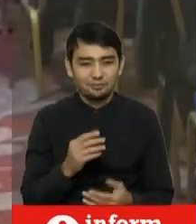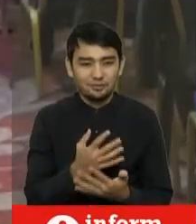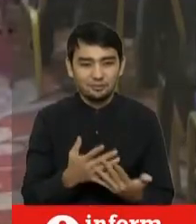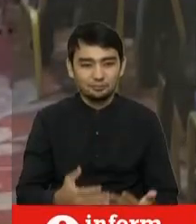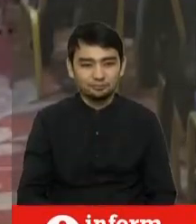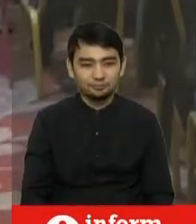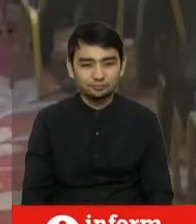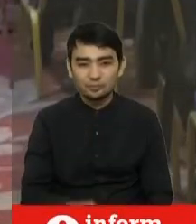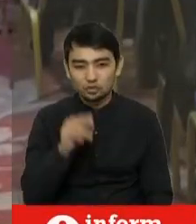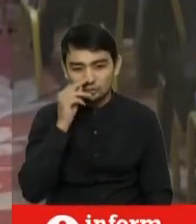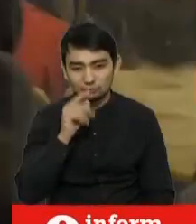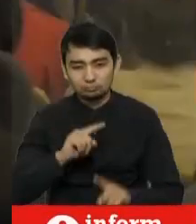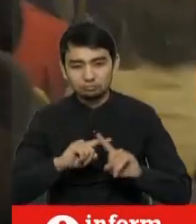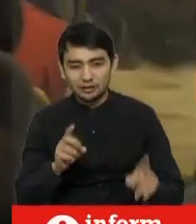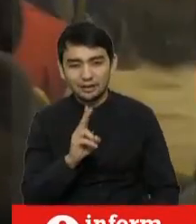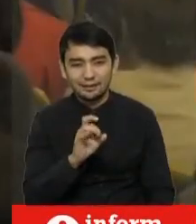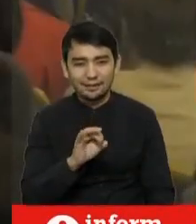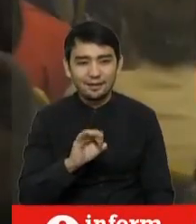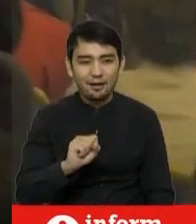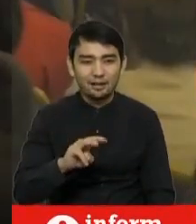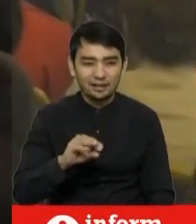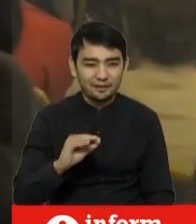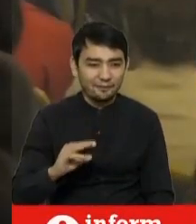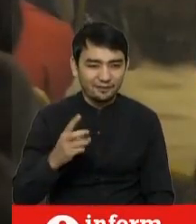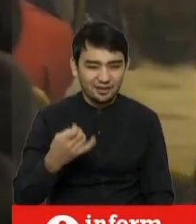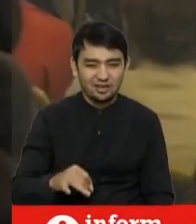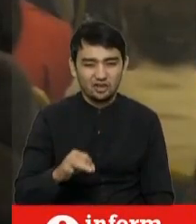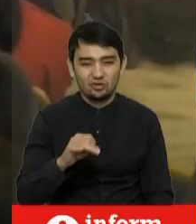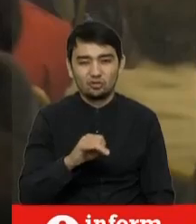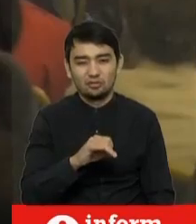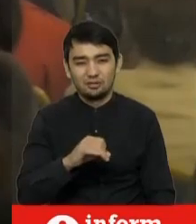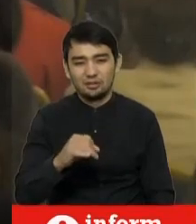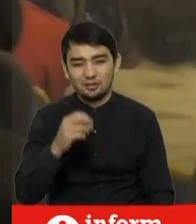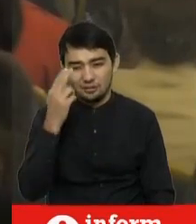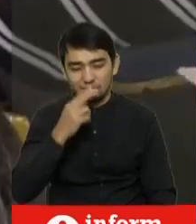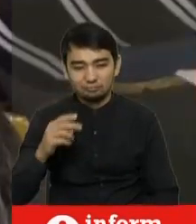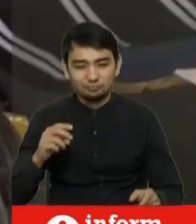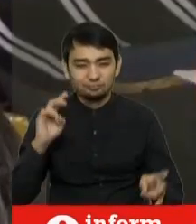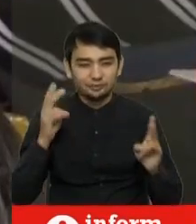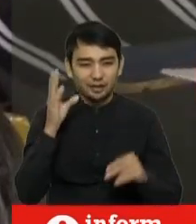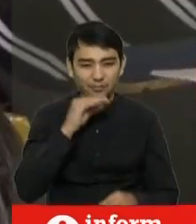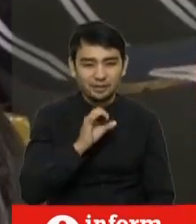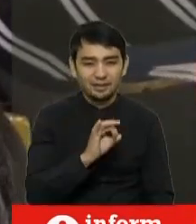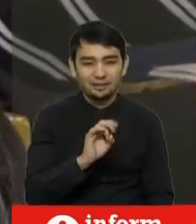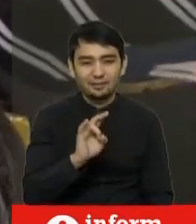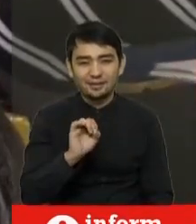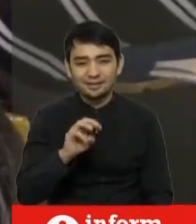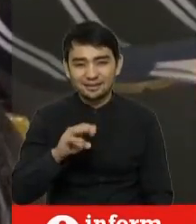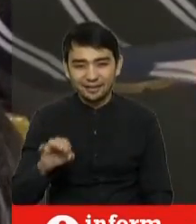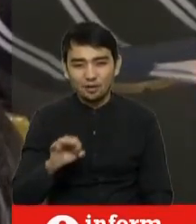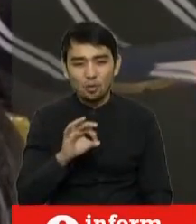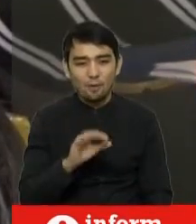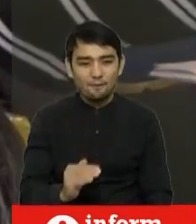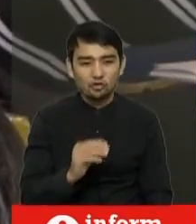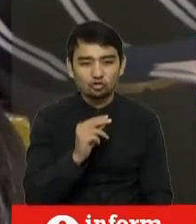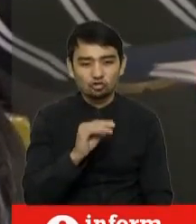Как сделать Шымкент креативной столицей страны? Об этом сегодня говорили на форуме выставки Creative Industry of Шымкент. Участвовали спикеры